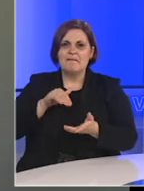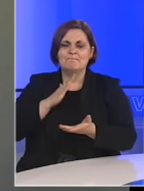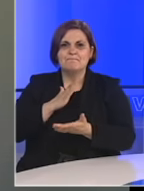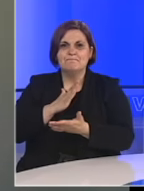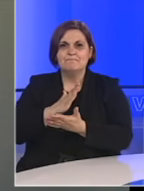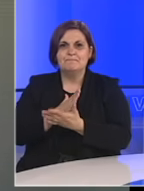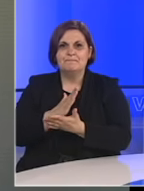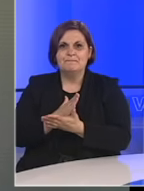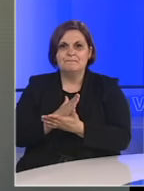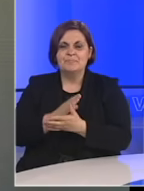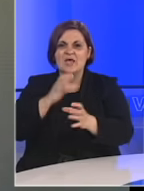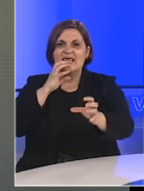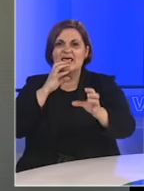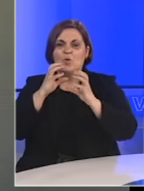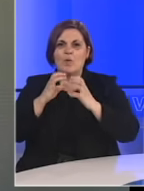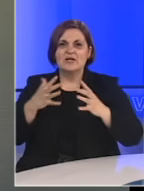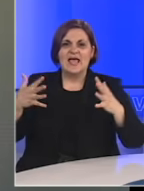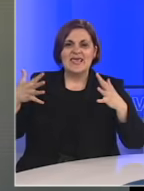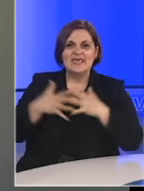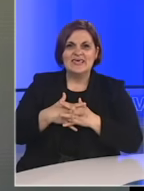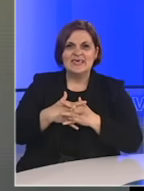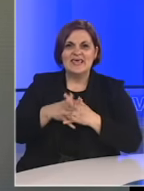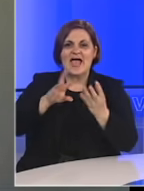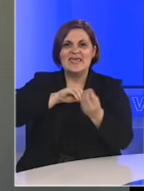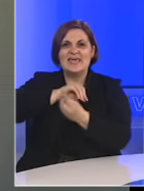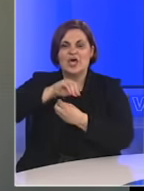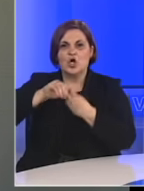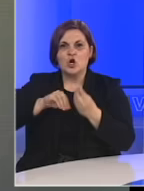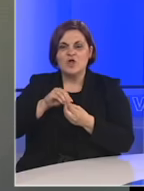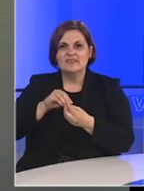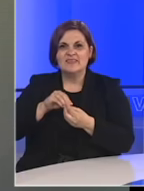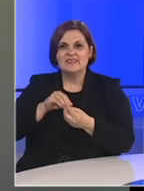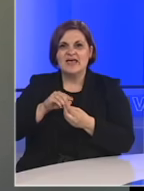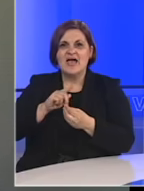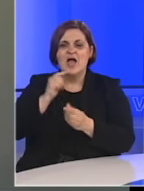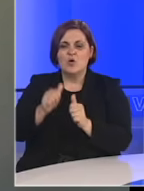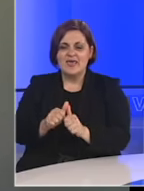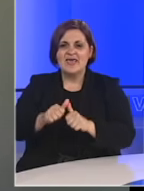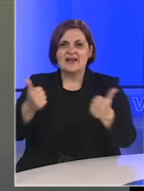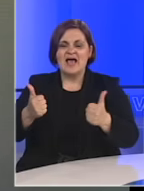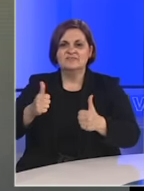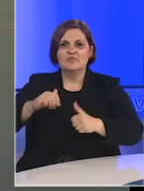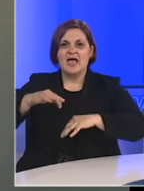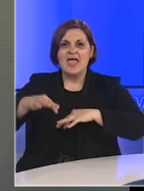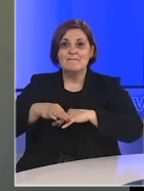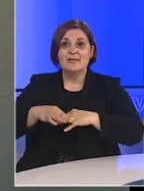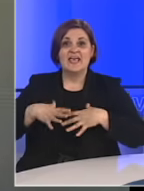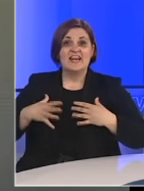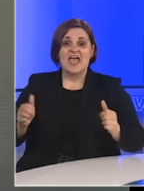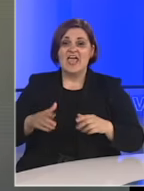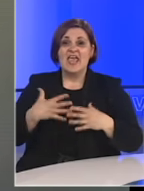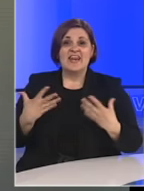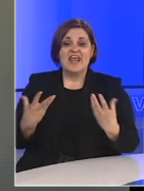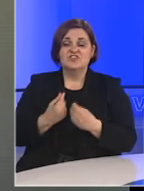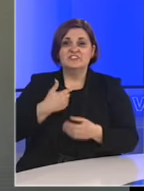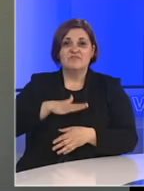na komunikaciju između roditelja koji nakon razvoda braka ne živi sa